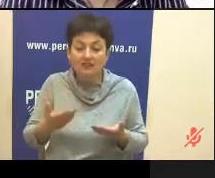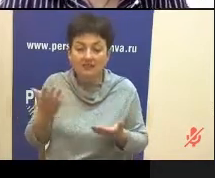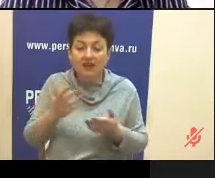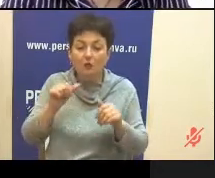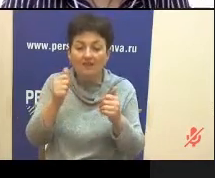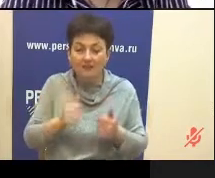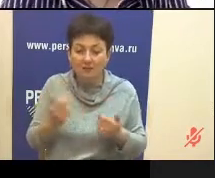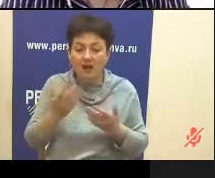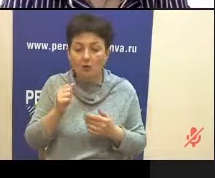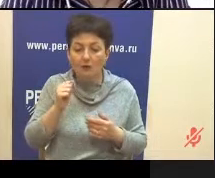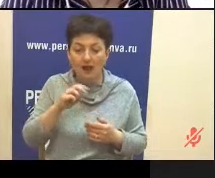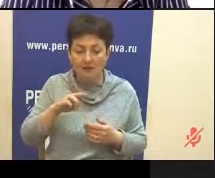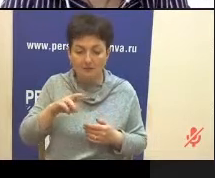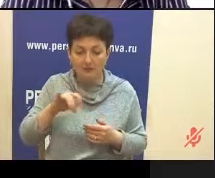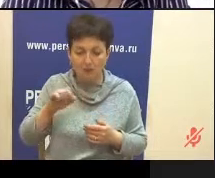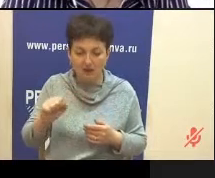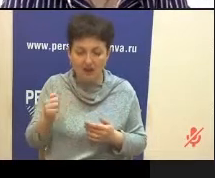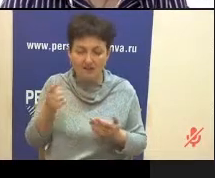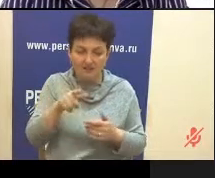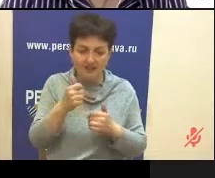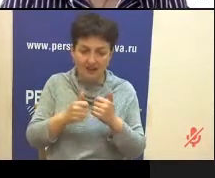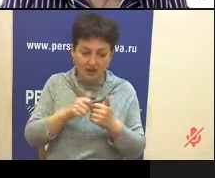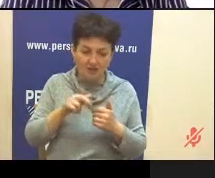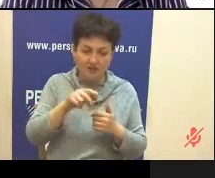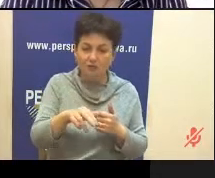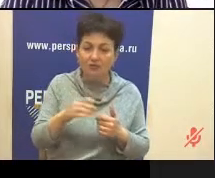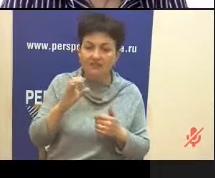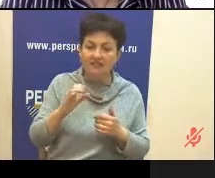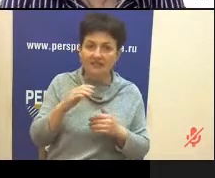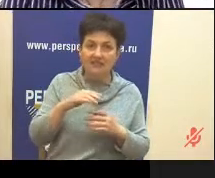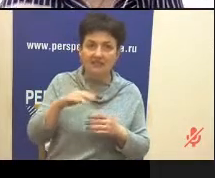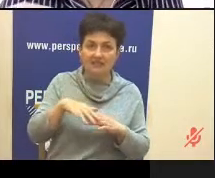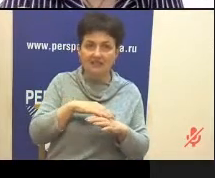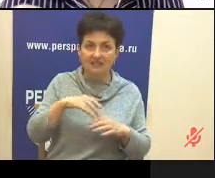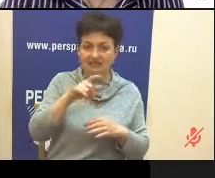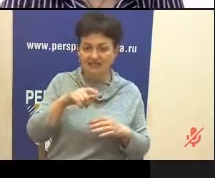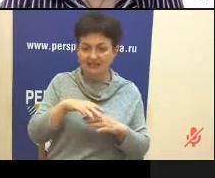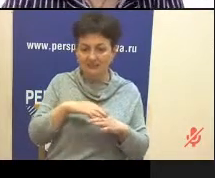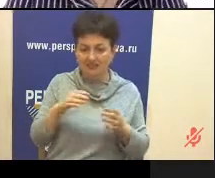в каком формате, в каком амплуа вы идете к каждой из своих целевых групп, именно целевых групп пиара.